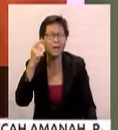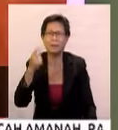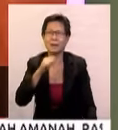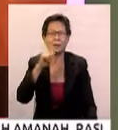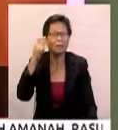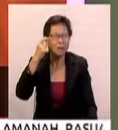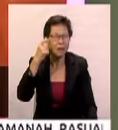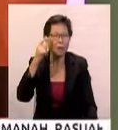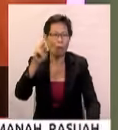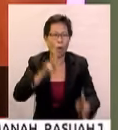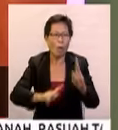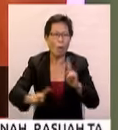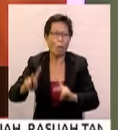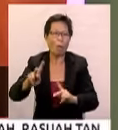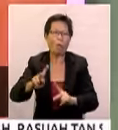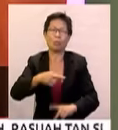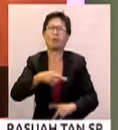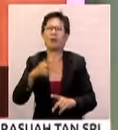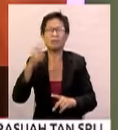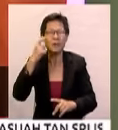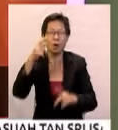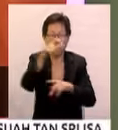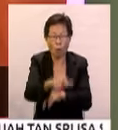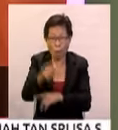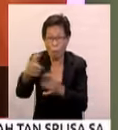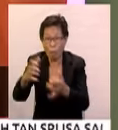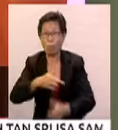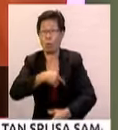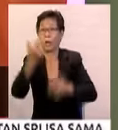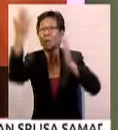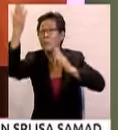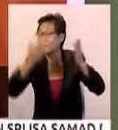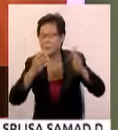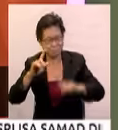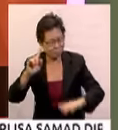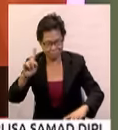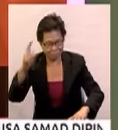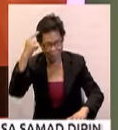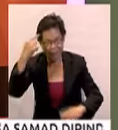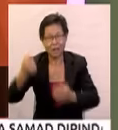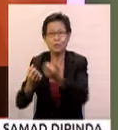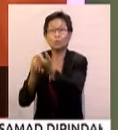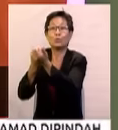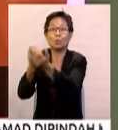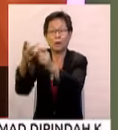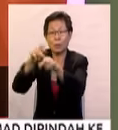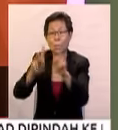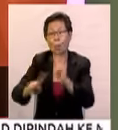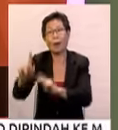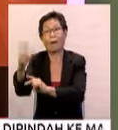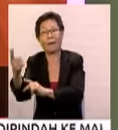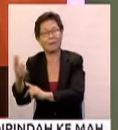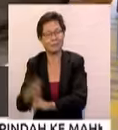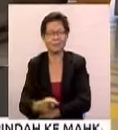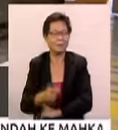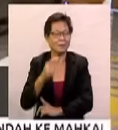yang nak rugikan Malaysia dengan memihak kepada orang lain.